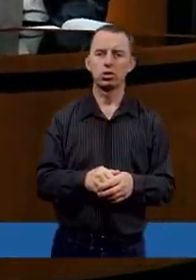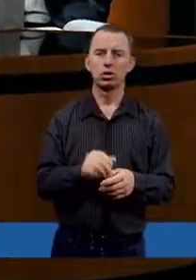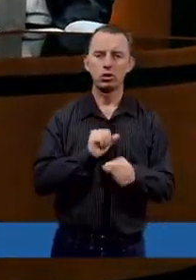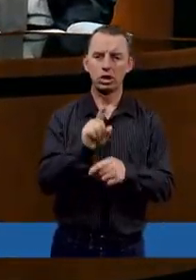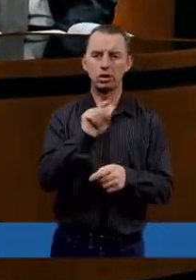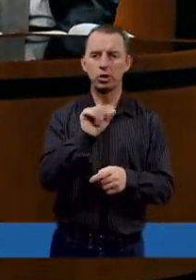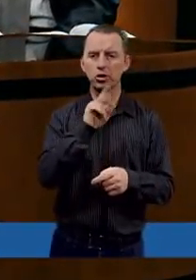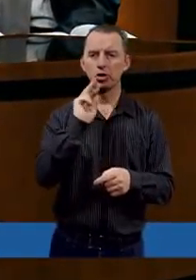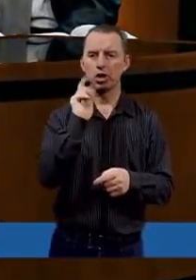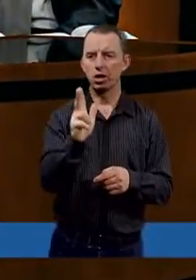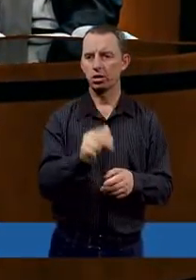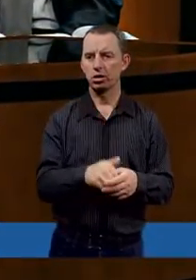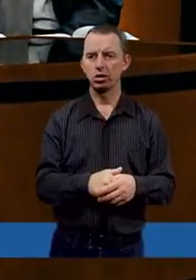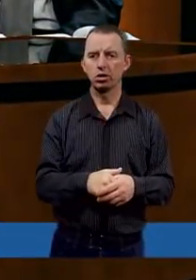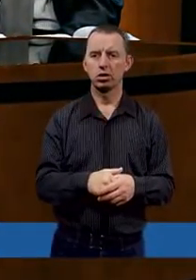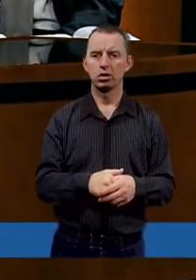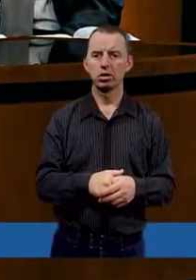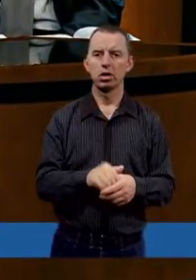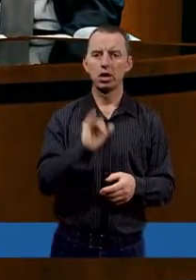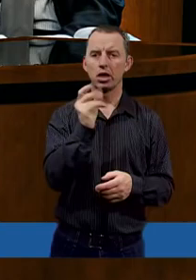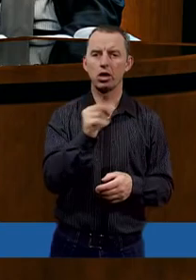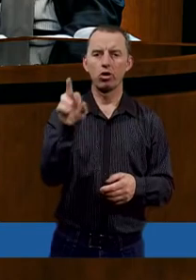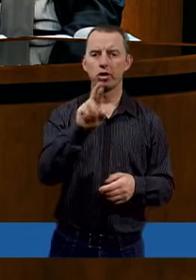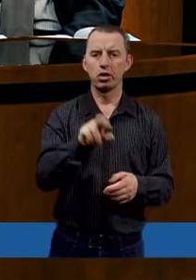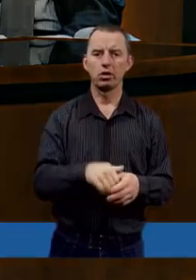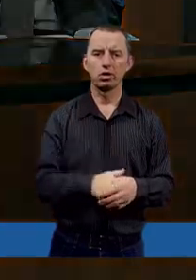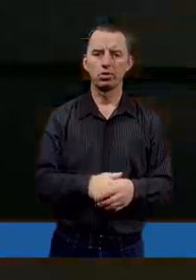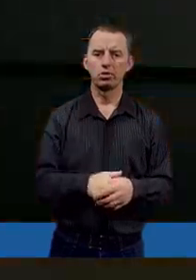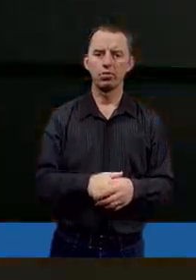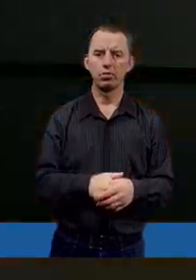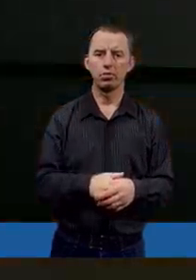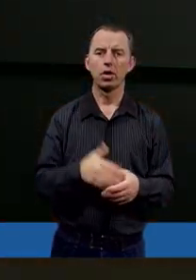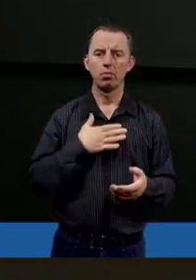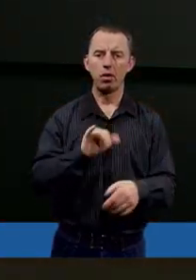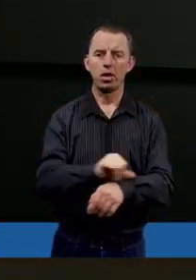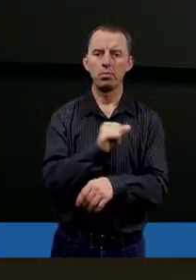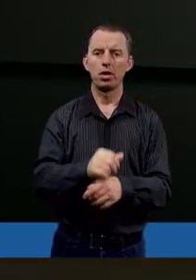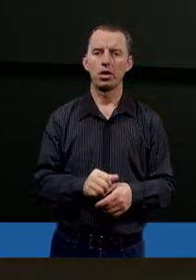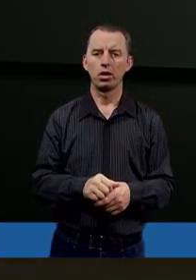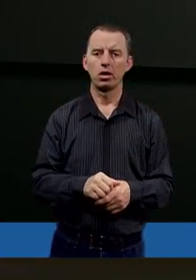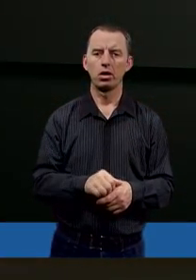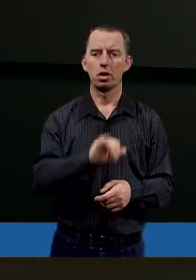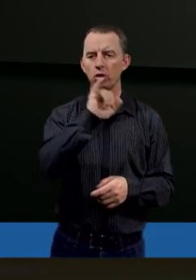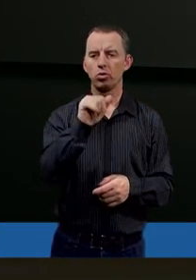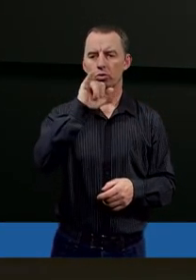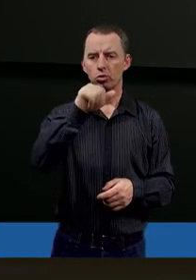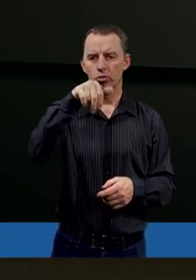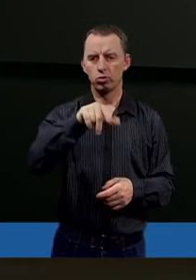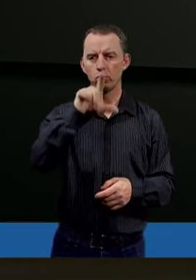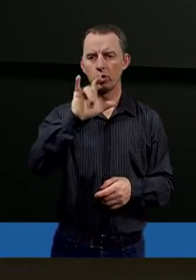jest Zbyszek, Igor, ja mam na imię Julian.